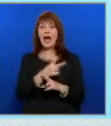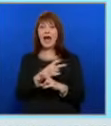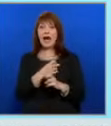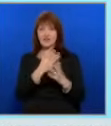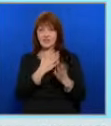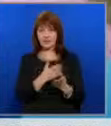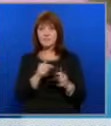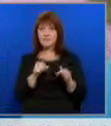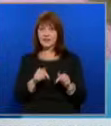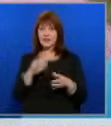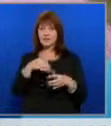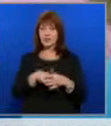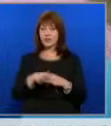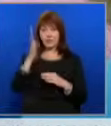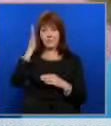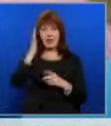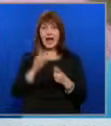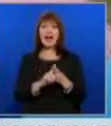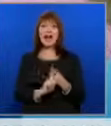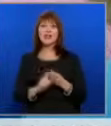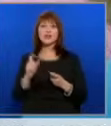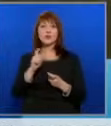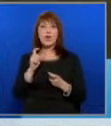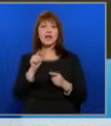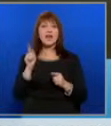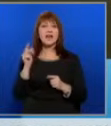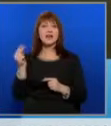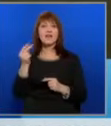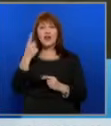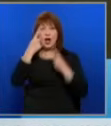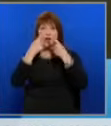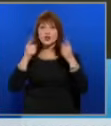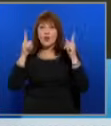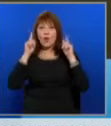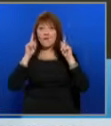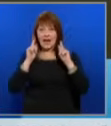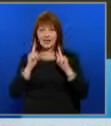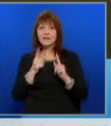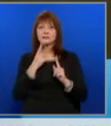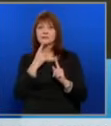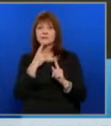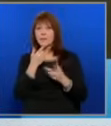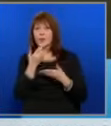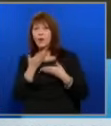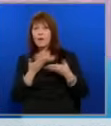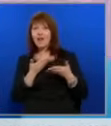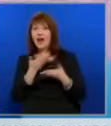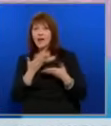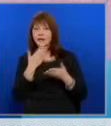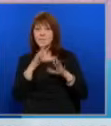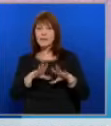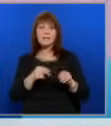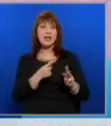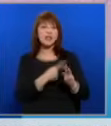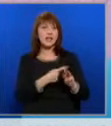Австрия. А днес вътрешният министър Калин Стоянов е в Словакия, където договаря приема в Шенген със свои колеги от